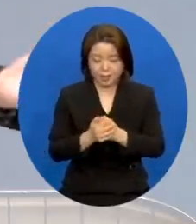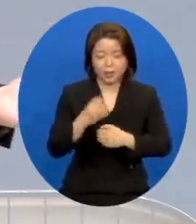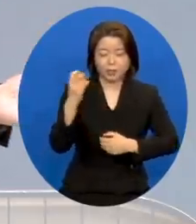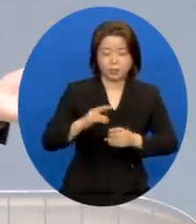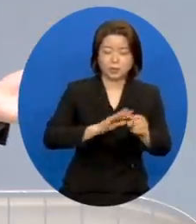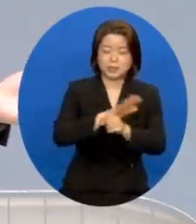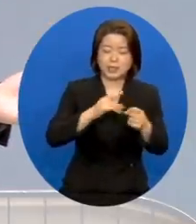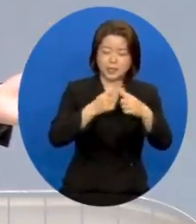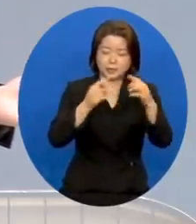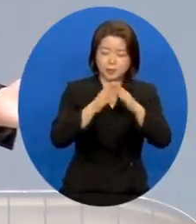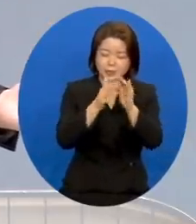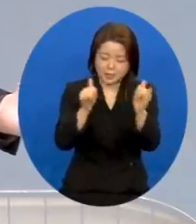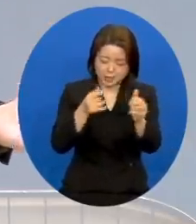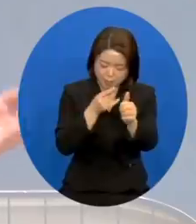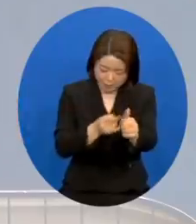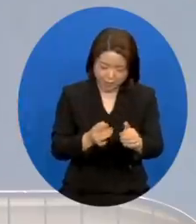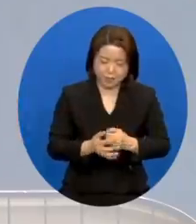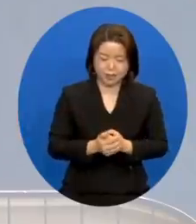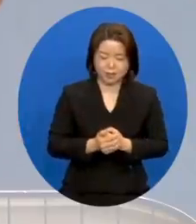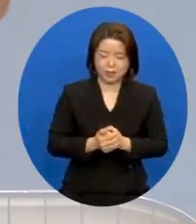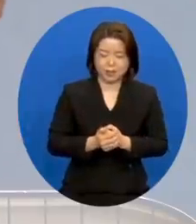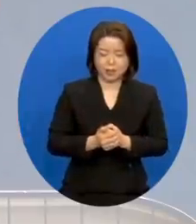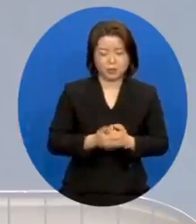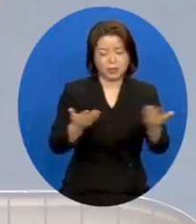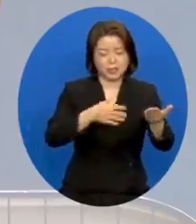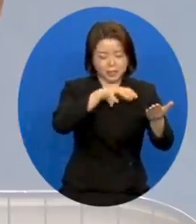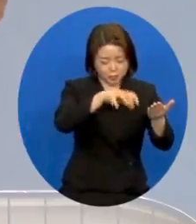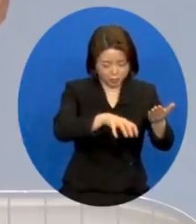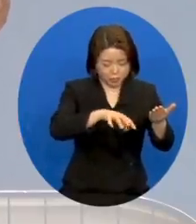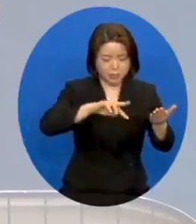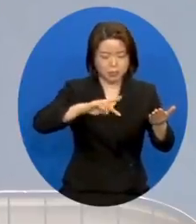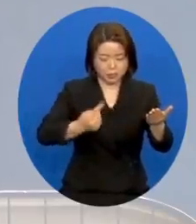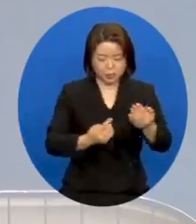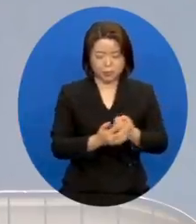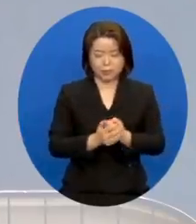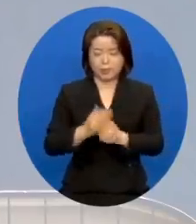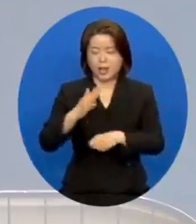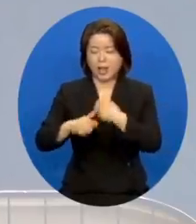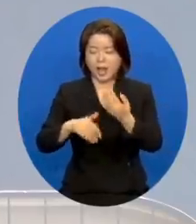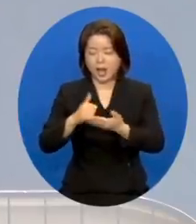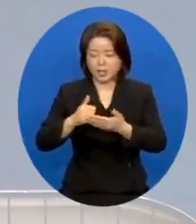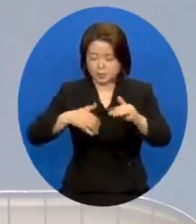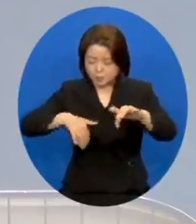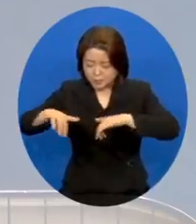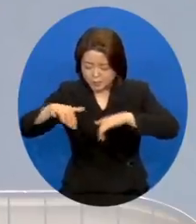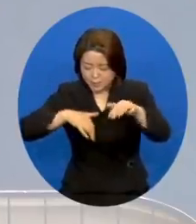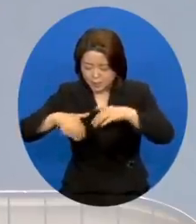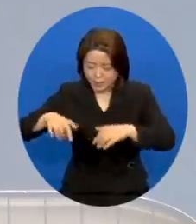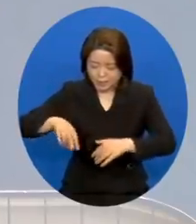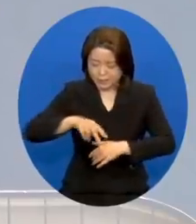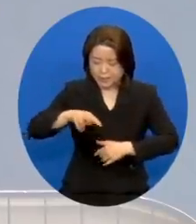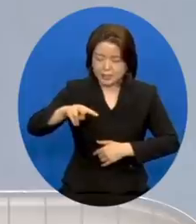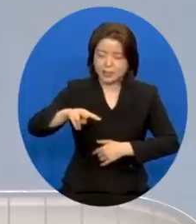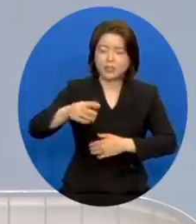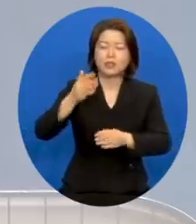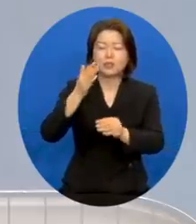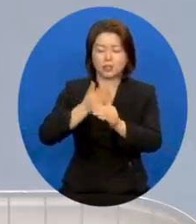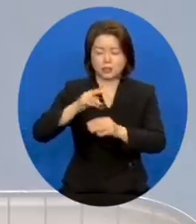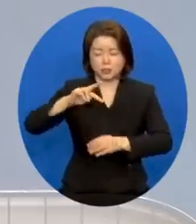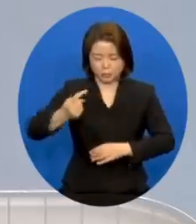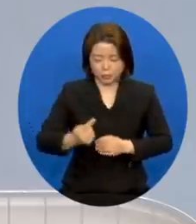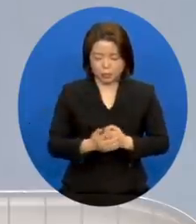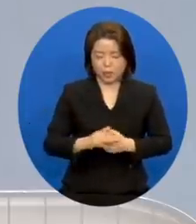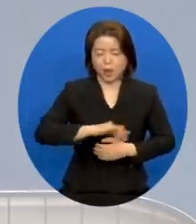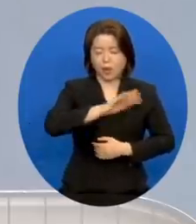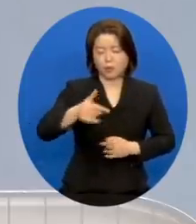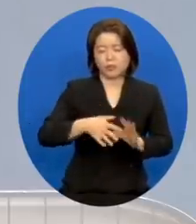사랑하는 교우들에게 1 1의 일터에서 하나니 지나가는 길가에 서로 더 주니 우리를